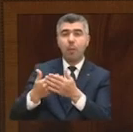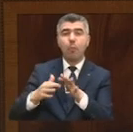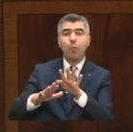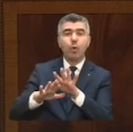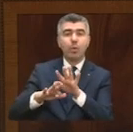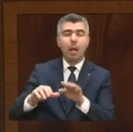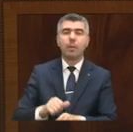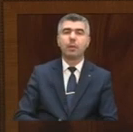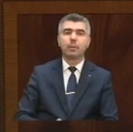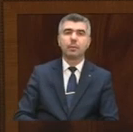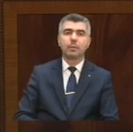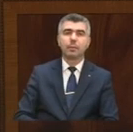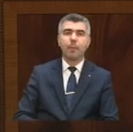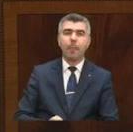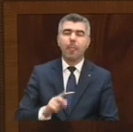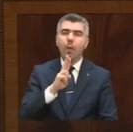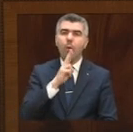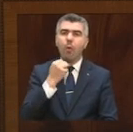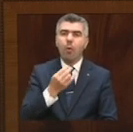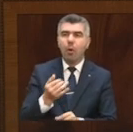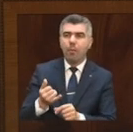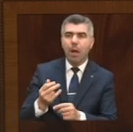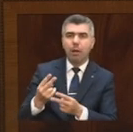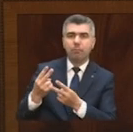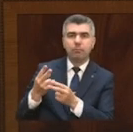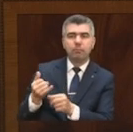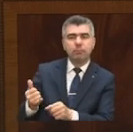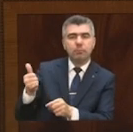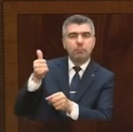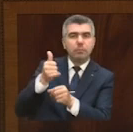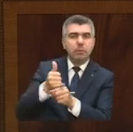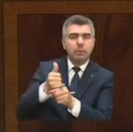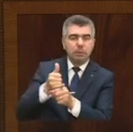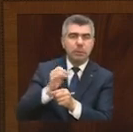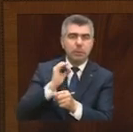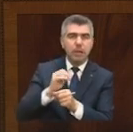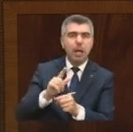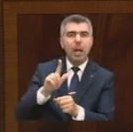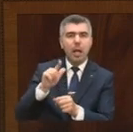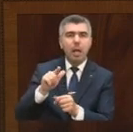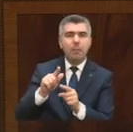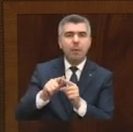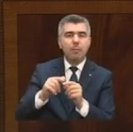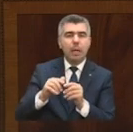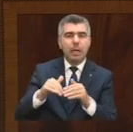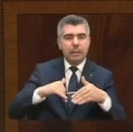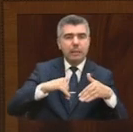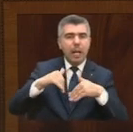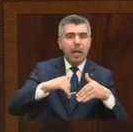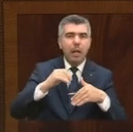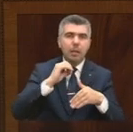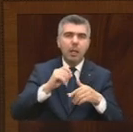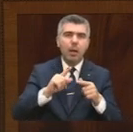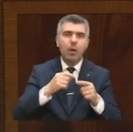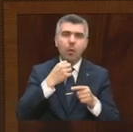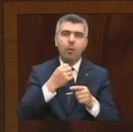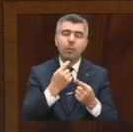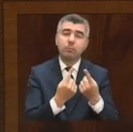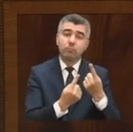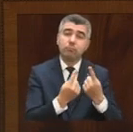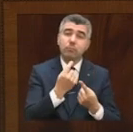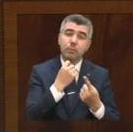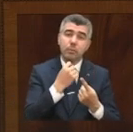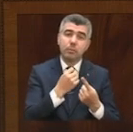عندما جاءت الحكومه ديالكم السيد رئيس الحكومه وجدتم شيئا ما طريق معبده وهذه يمكن فاش عندكم الزهر